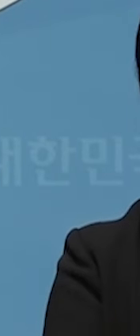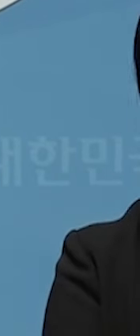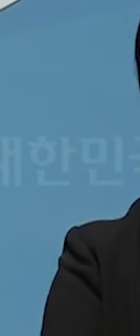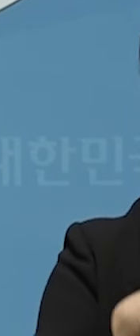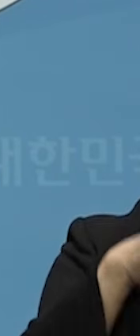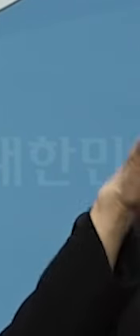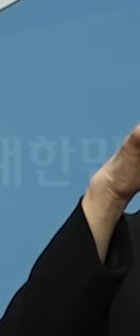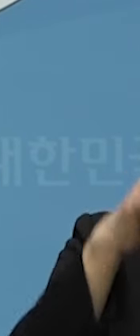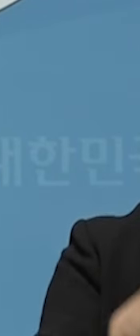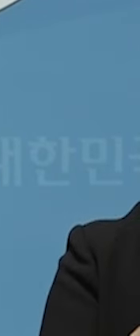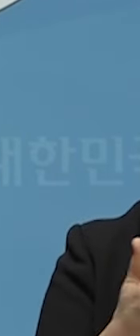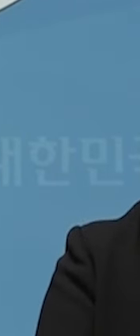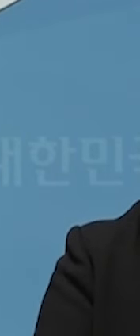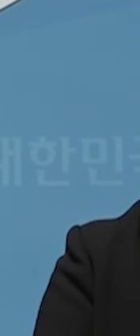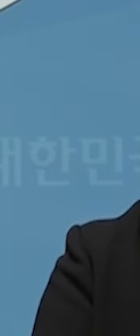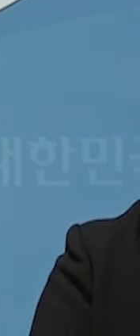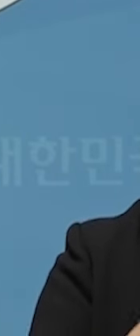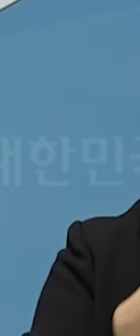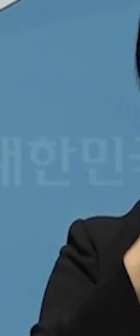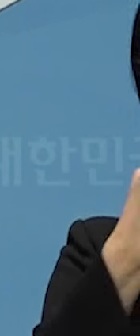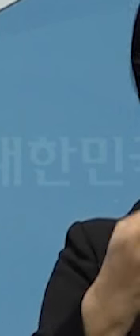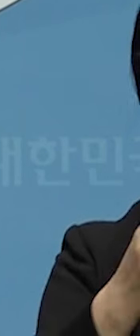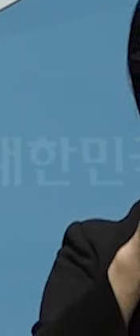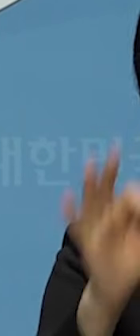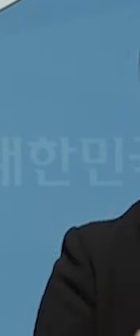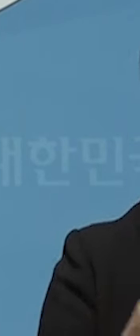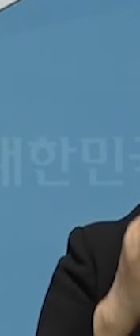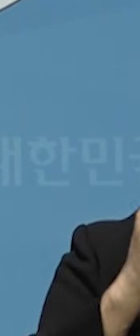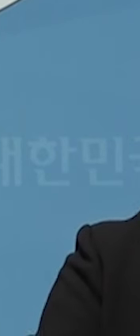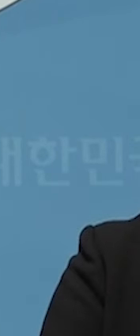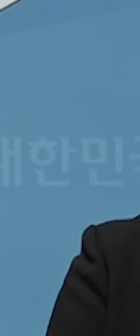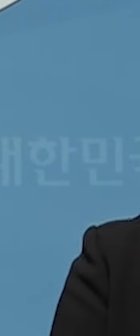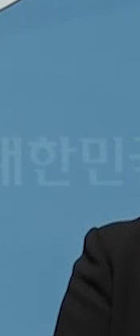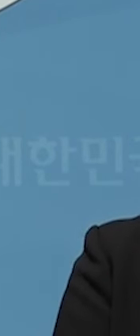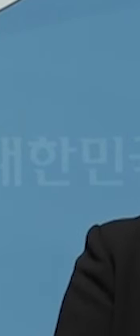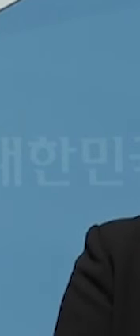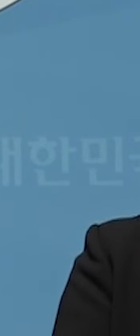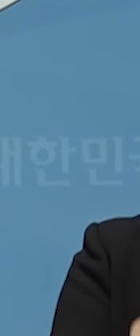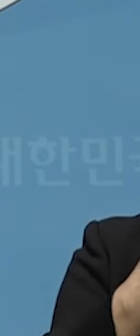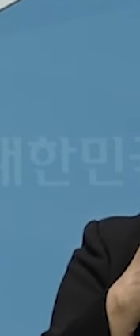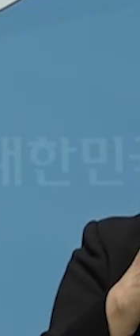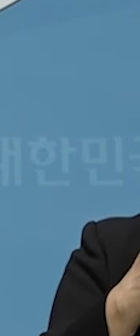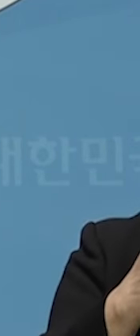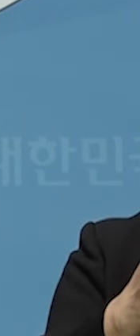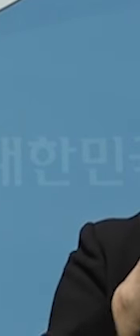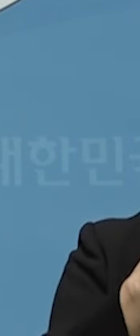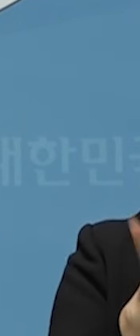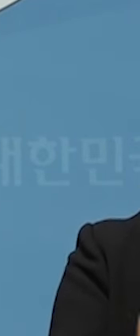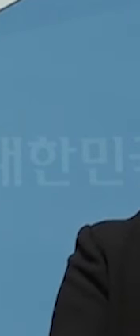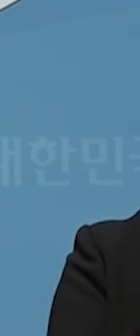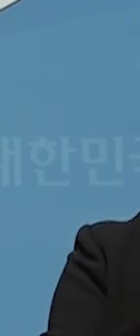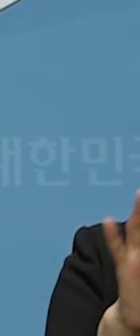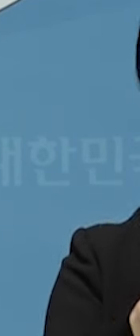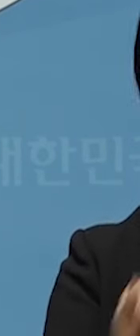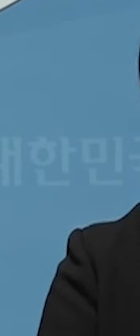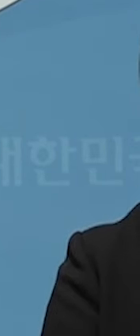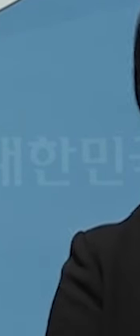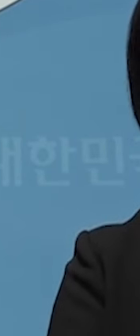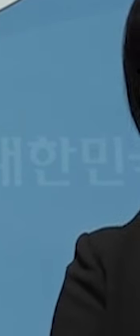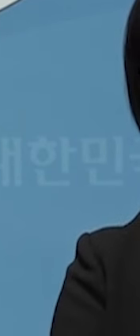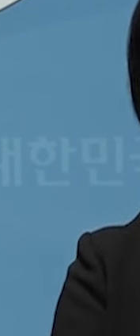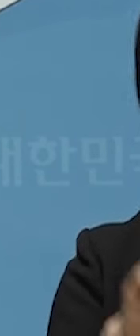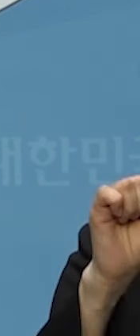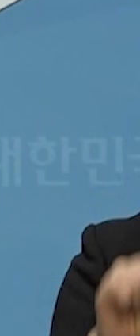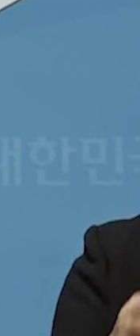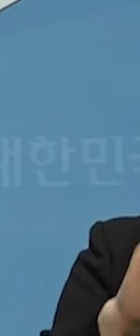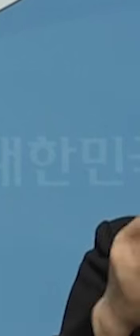총량제, 낮은 환급률, 지나치게 제한적인 종목 등의 규제가 이용자들을 불법적인